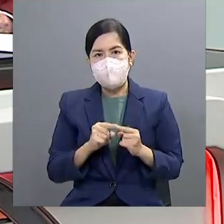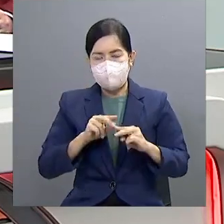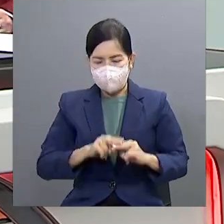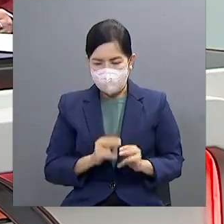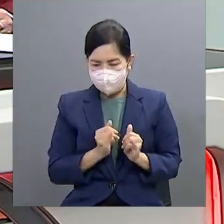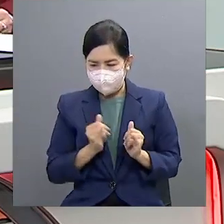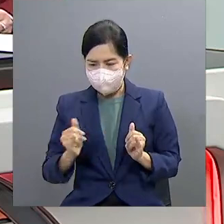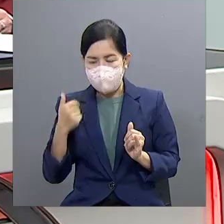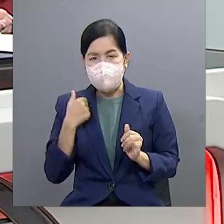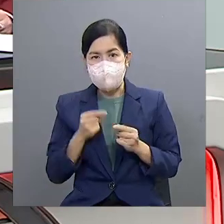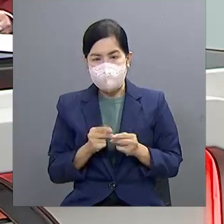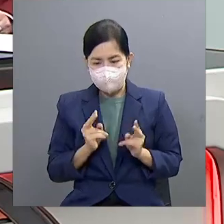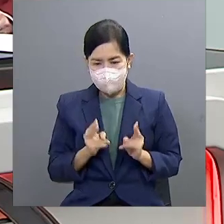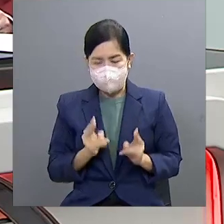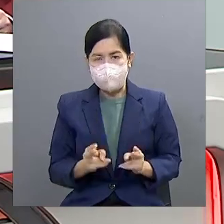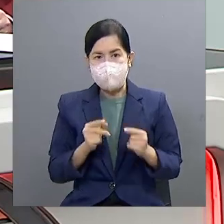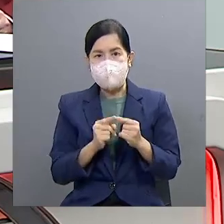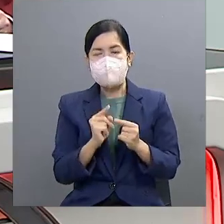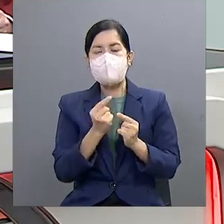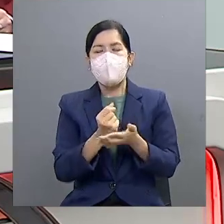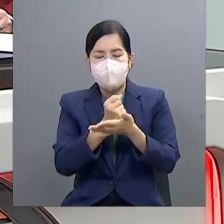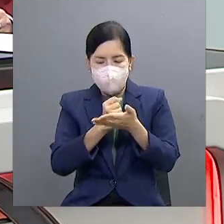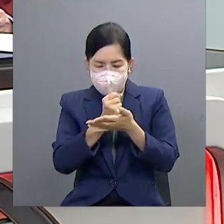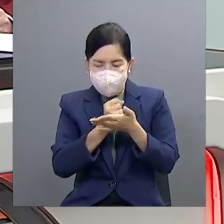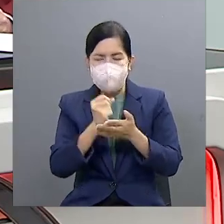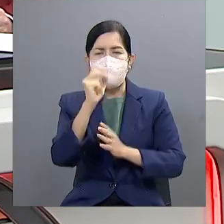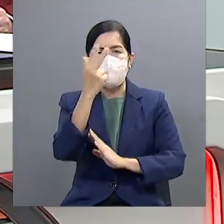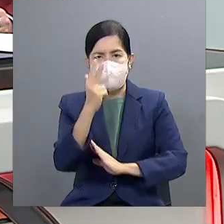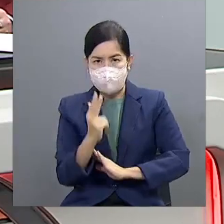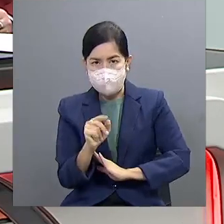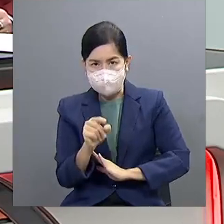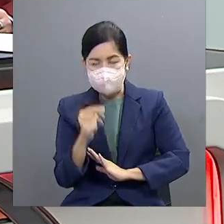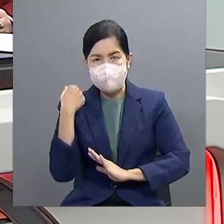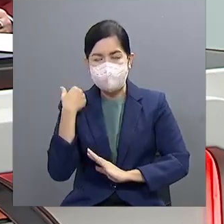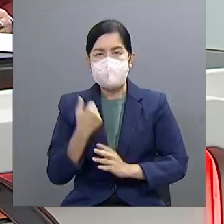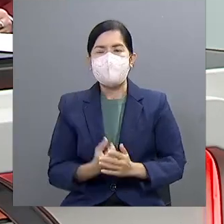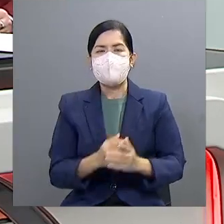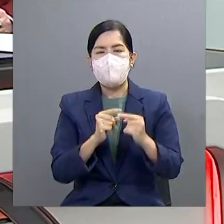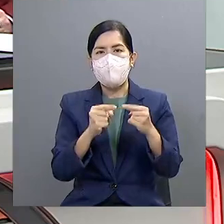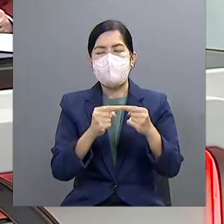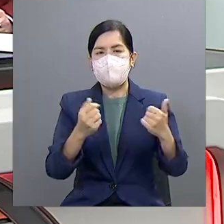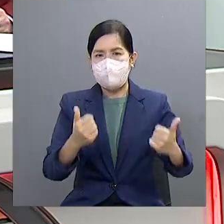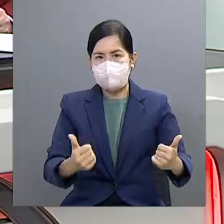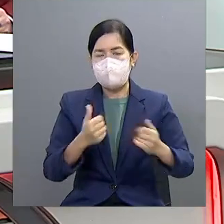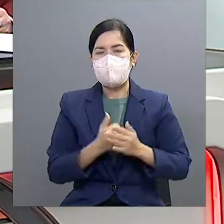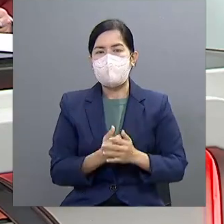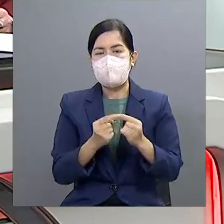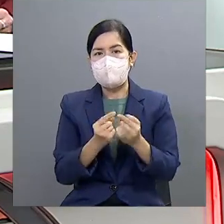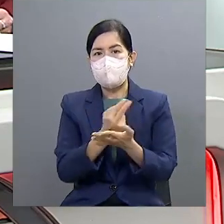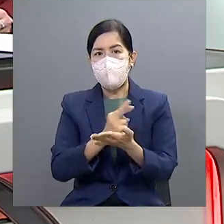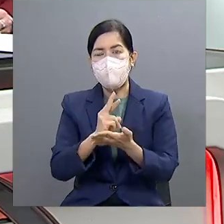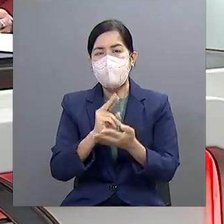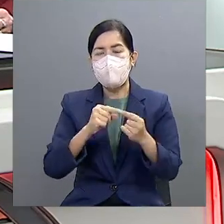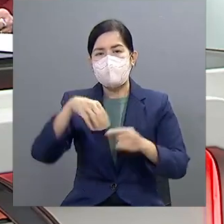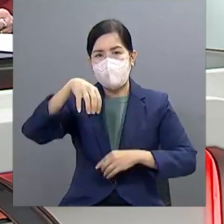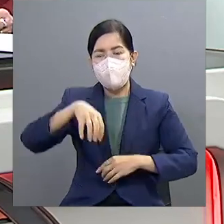าพเก่าแต่ความกังวลถึงผลกระทบในเด็กในเยาวชนก็ทำให้ราชวิทยาลัยกุมารแพทย์แห่งประเทศไทยออก